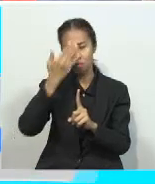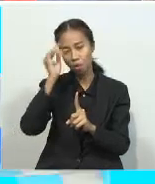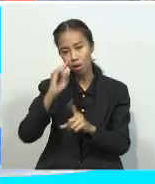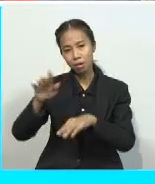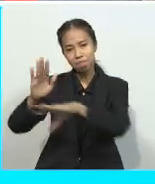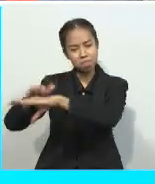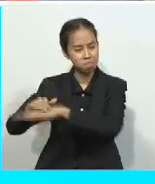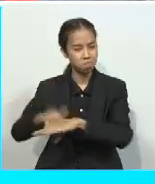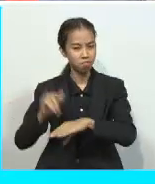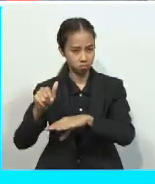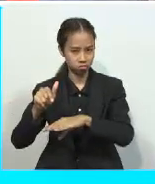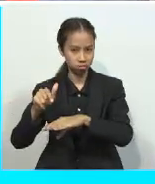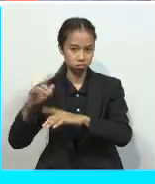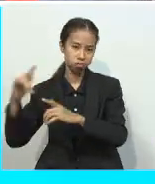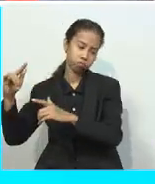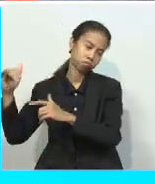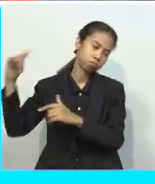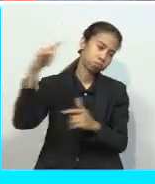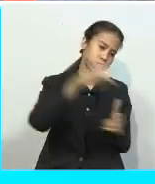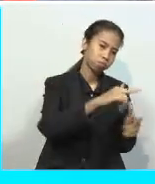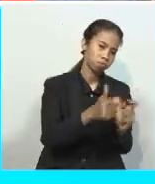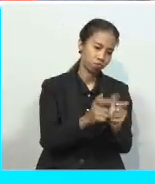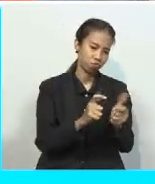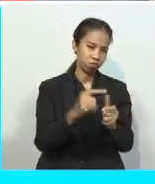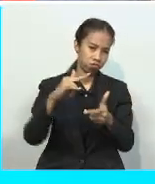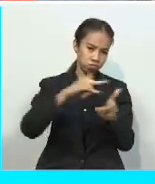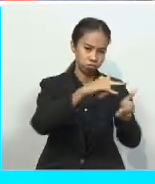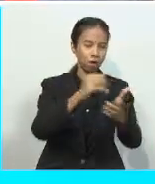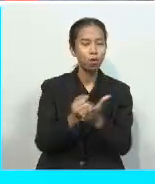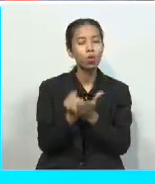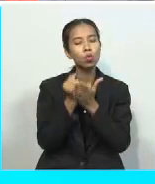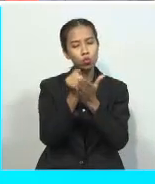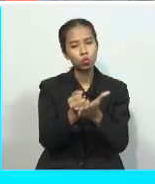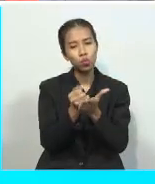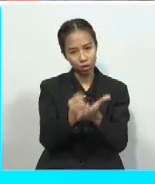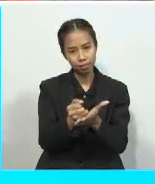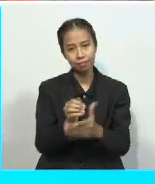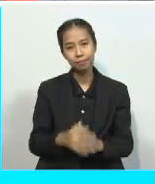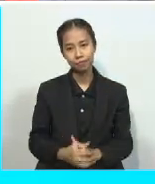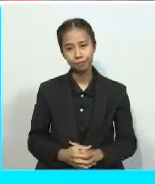ที่มีอยู่เข้ามาให้ได้มากที่สุดนะครับเพื่อเพิ่มพื้นที่ในการลดมลพิษ